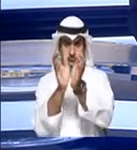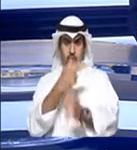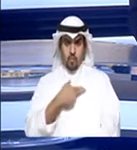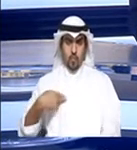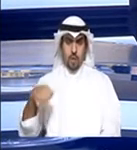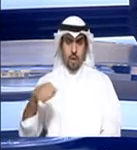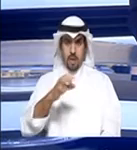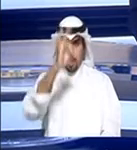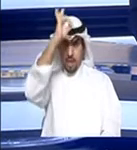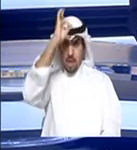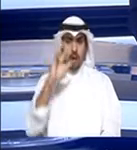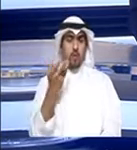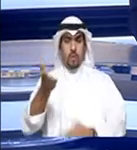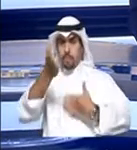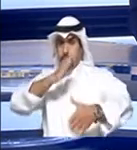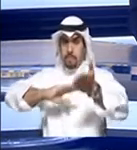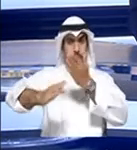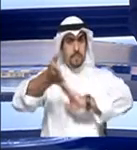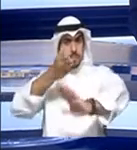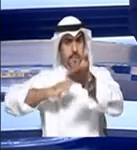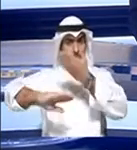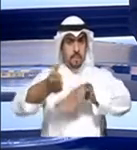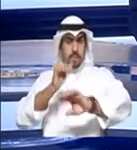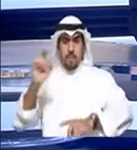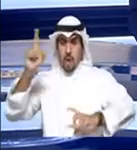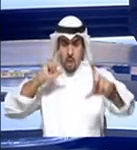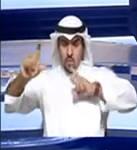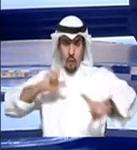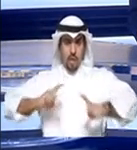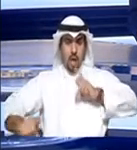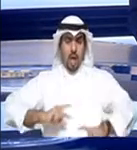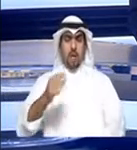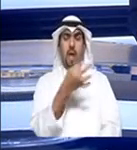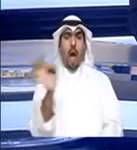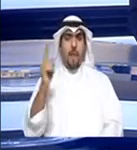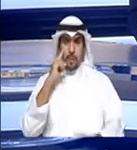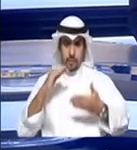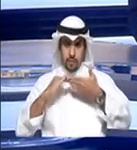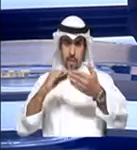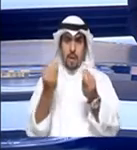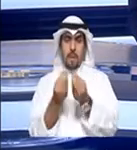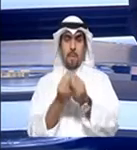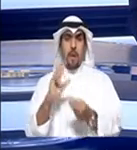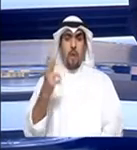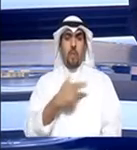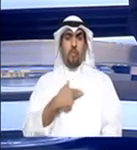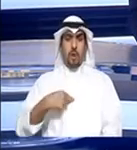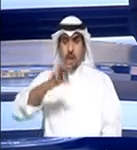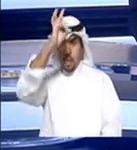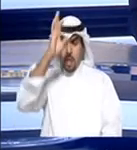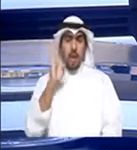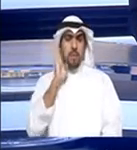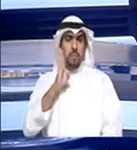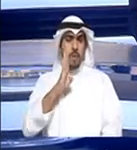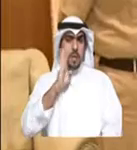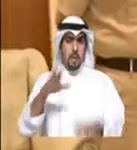بطولة الفنون القتالية المتنوعة الأولى للقوات الخاصة والتي أقيمت مؤخرا بمعسكر قوات الأمن الخاصة. وقد أشاد